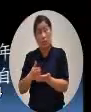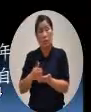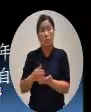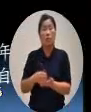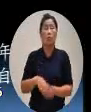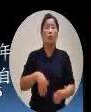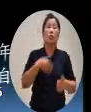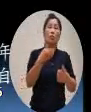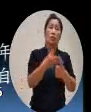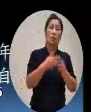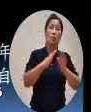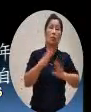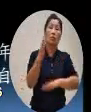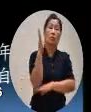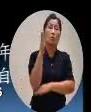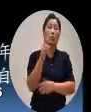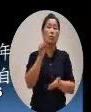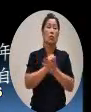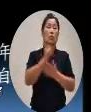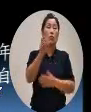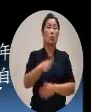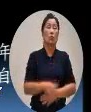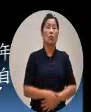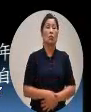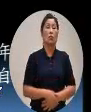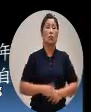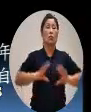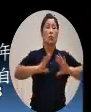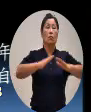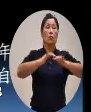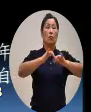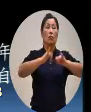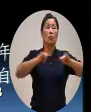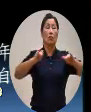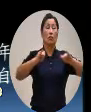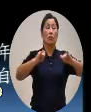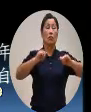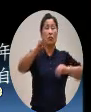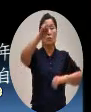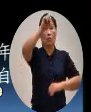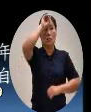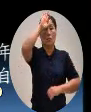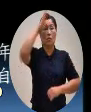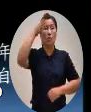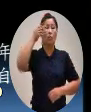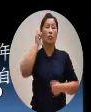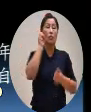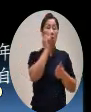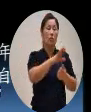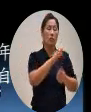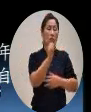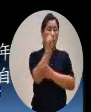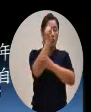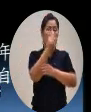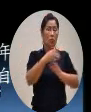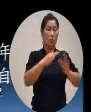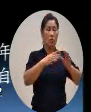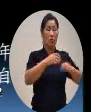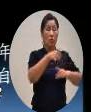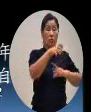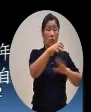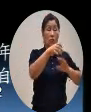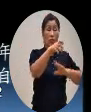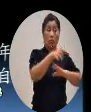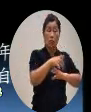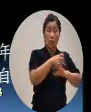給市長報告一下國民黨對他的支持者做眷村改建的時候在眷村裡面